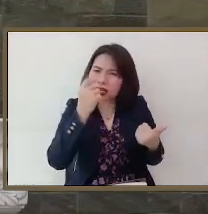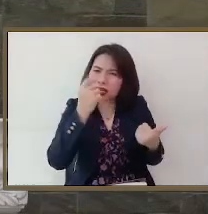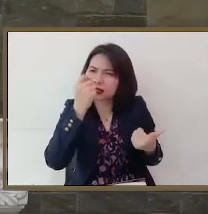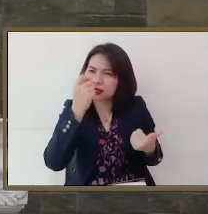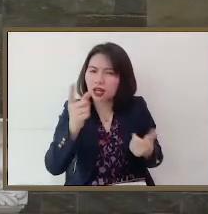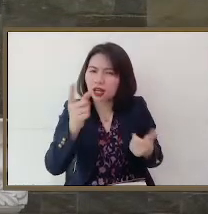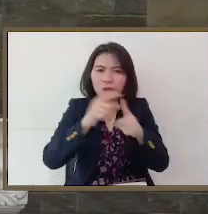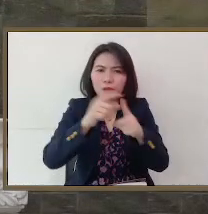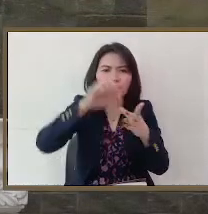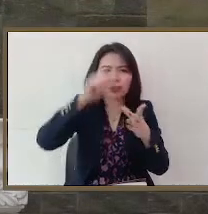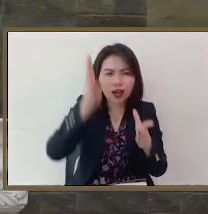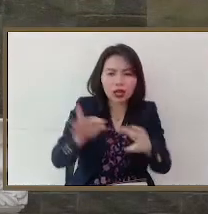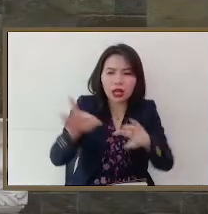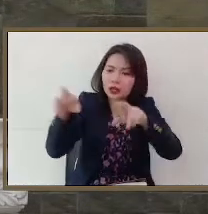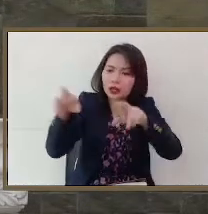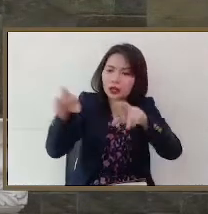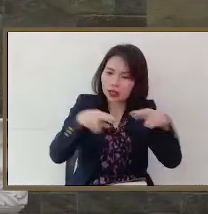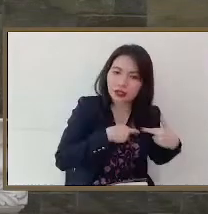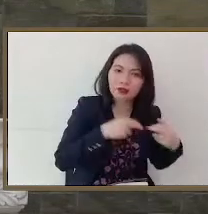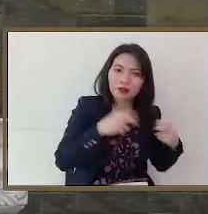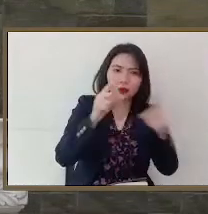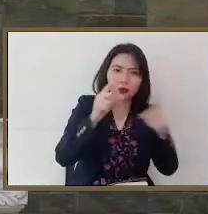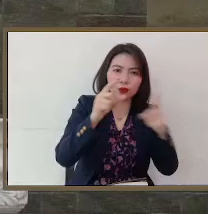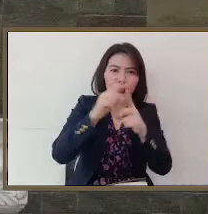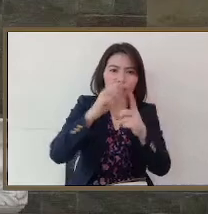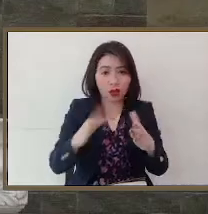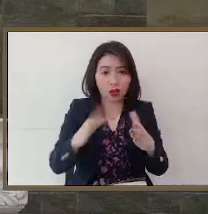receive the Word of God right now?